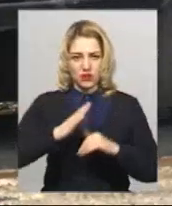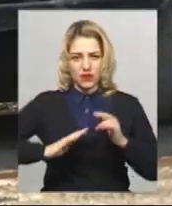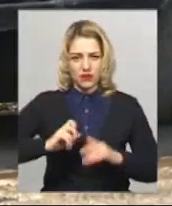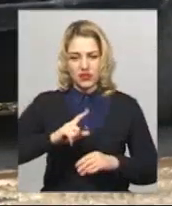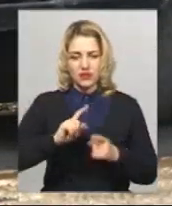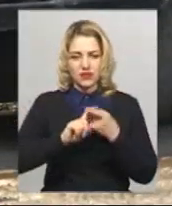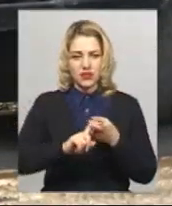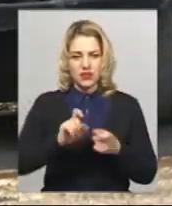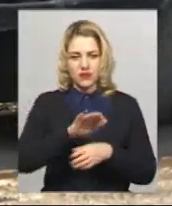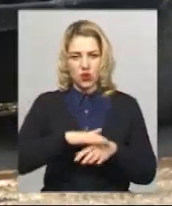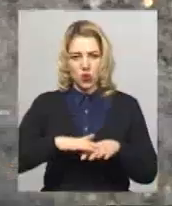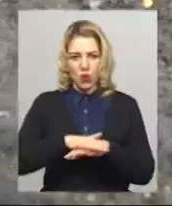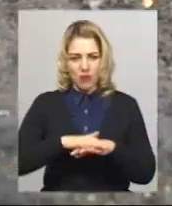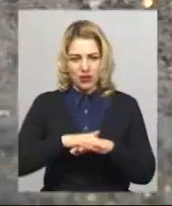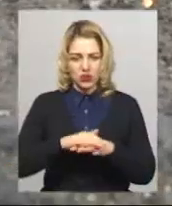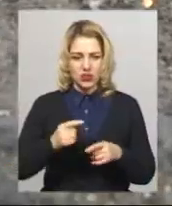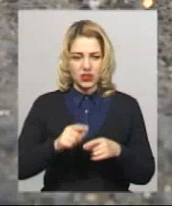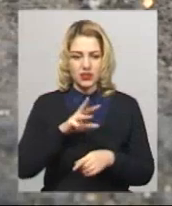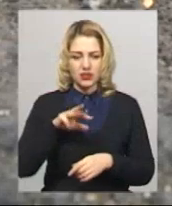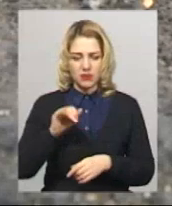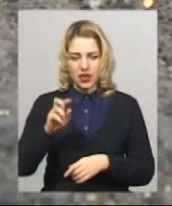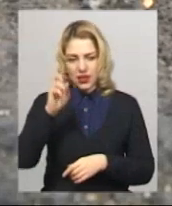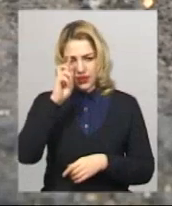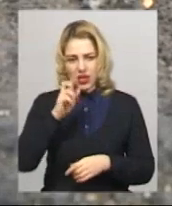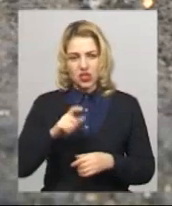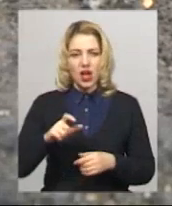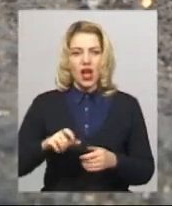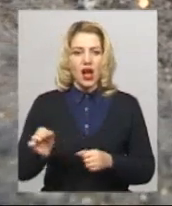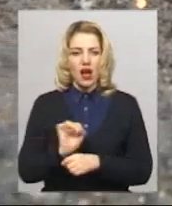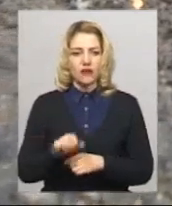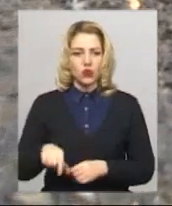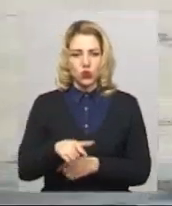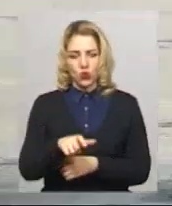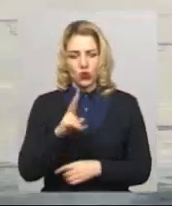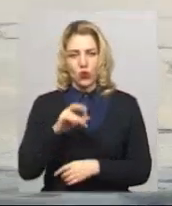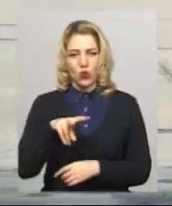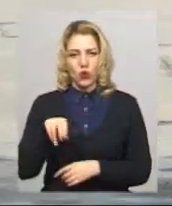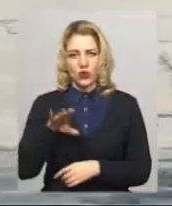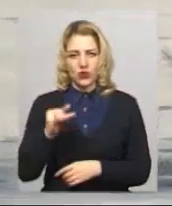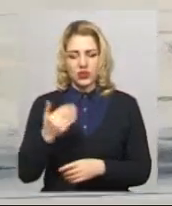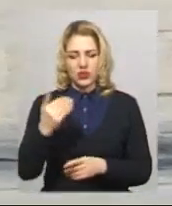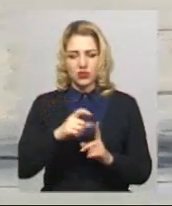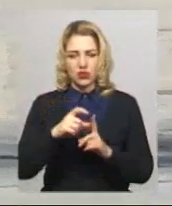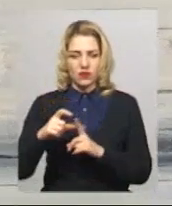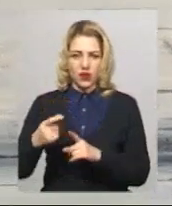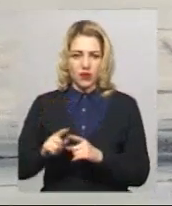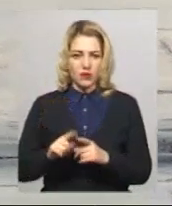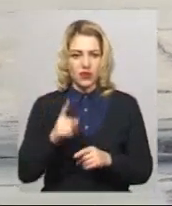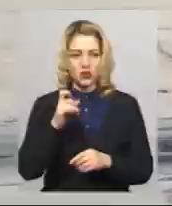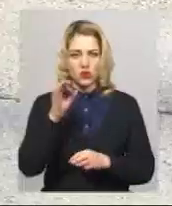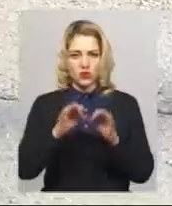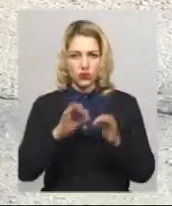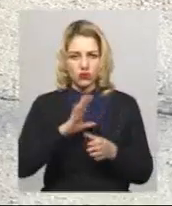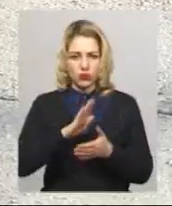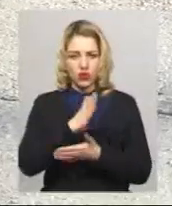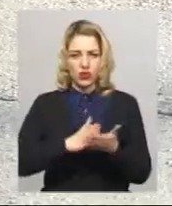з громадськістю і ЗМІ державного підприємства «Хмельницький облавтодор» Наталія Колодій. За її словами, минулого року в області на 100% ліквідували усі ями,